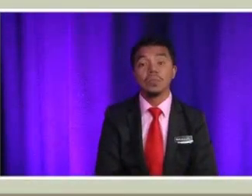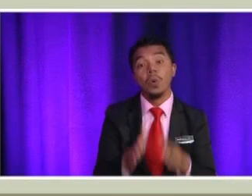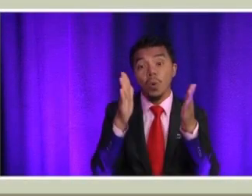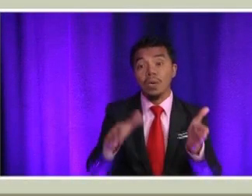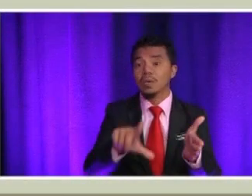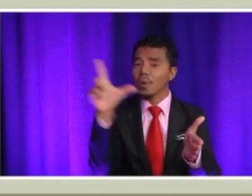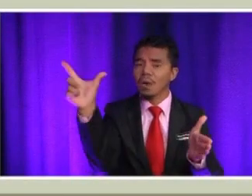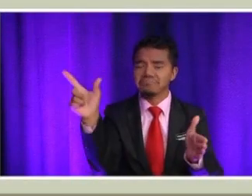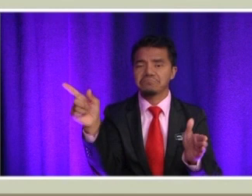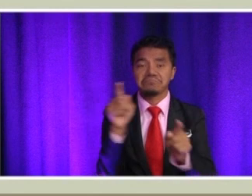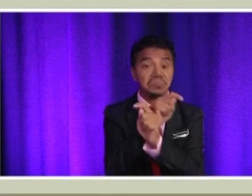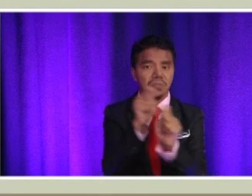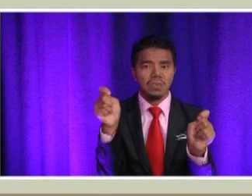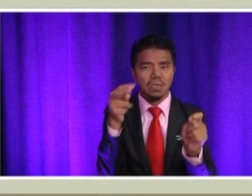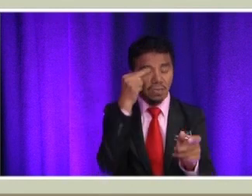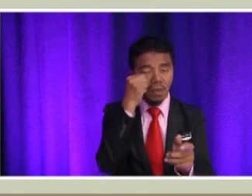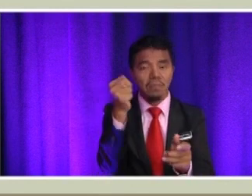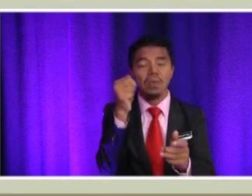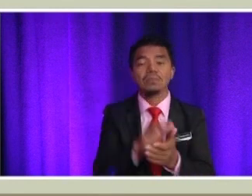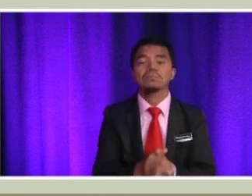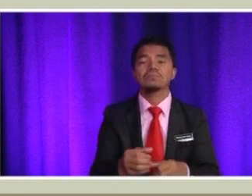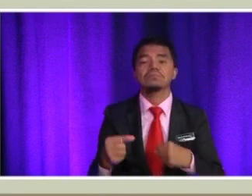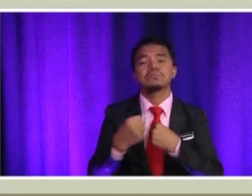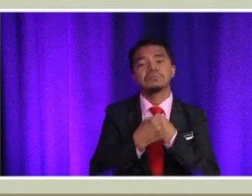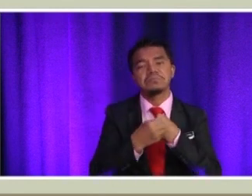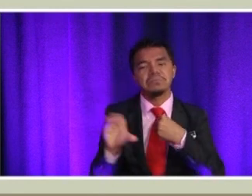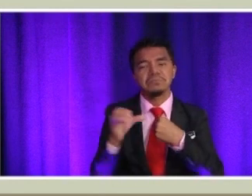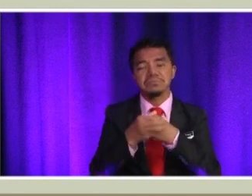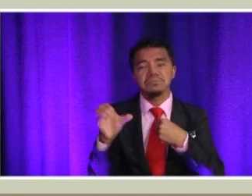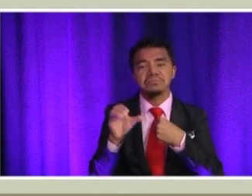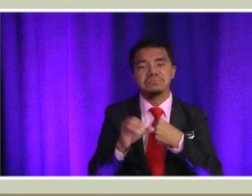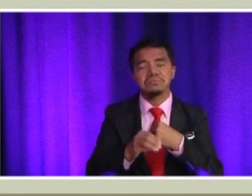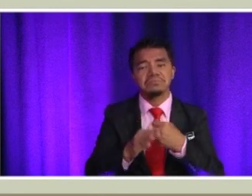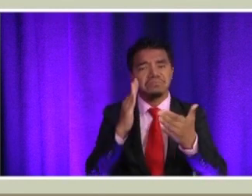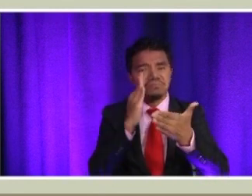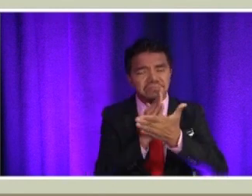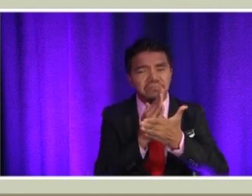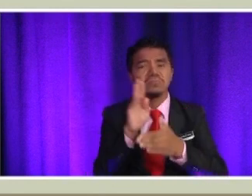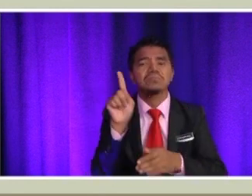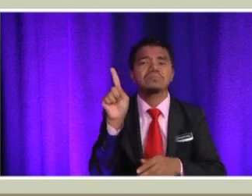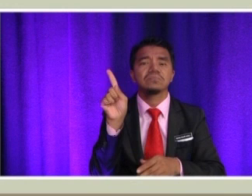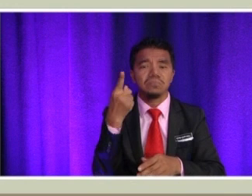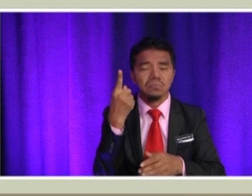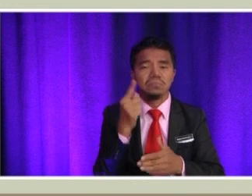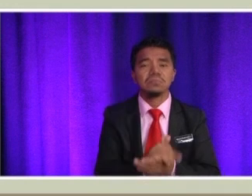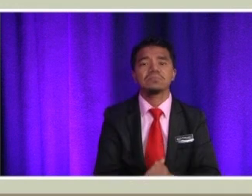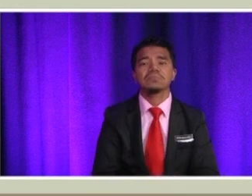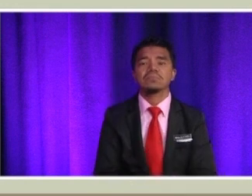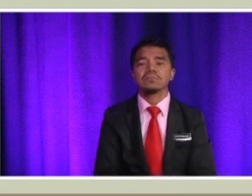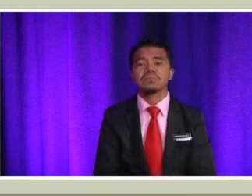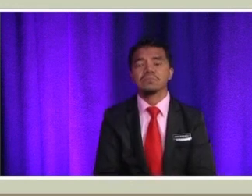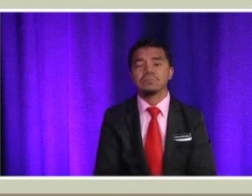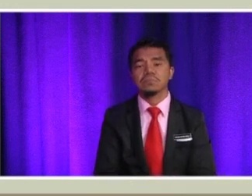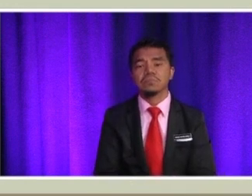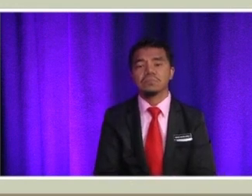tahu. Okey. Jadi maknanya promosi yang dilaksanakan terhad dan kain rentang kita tak tahu macam mana pula